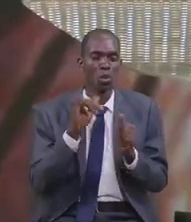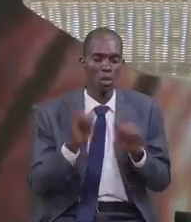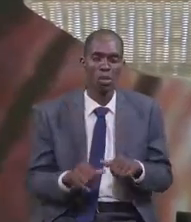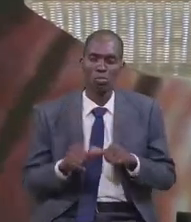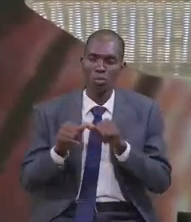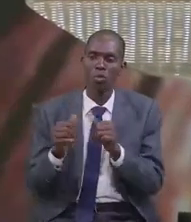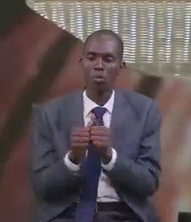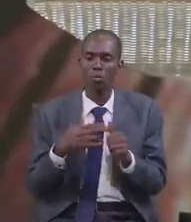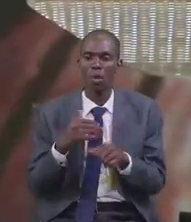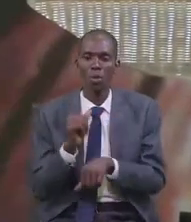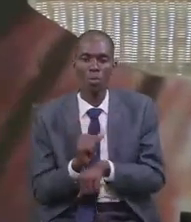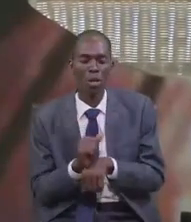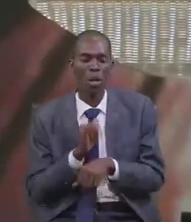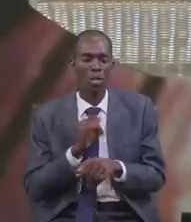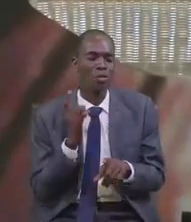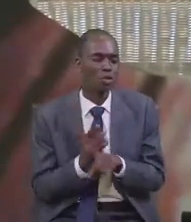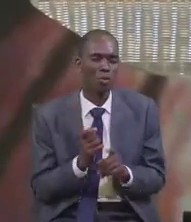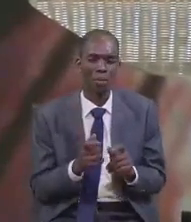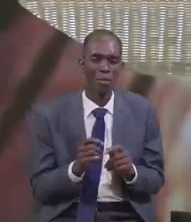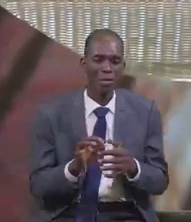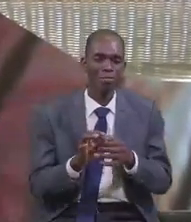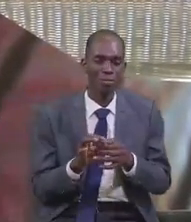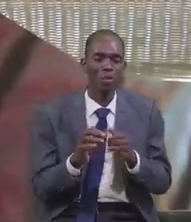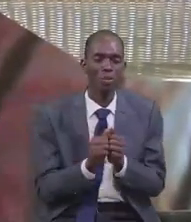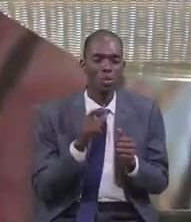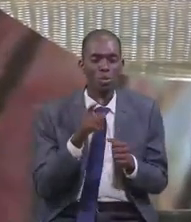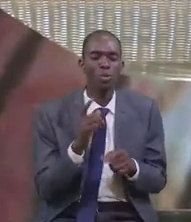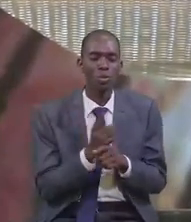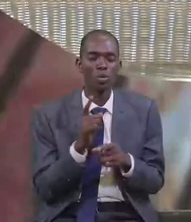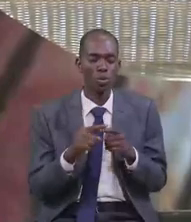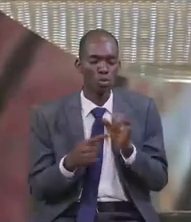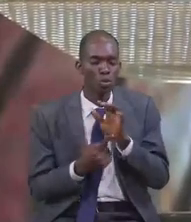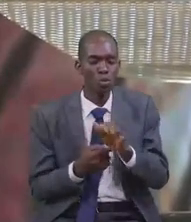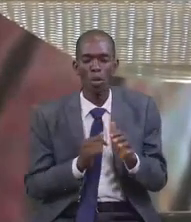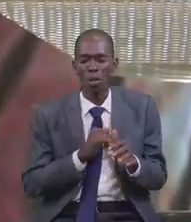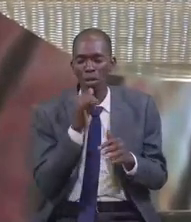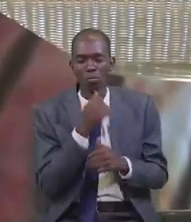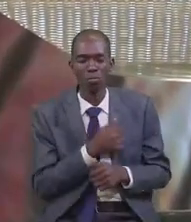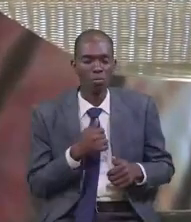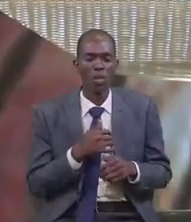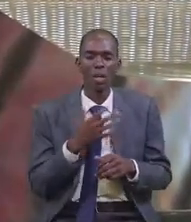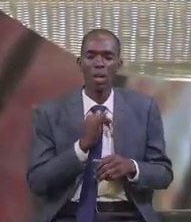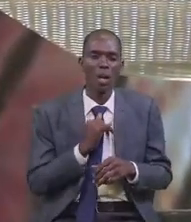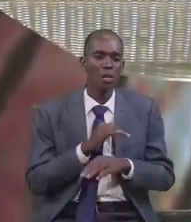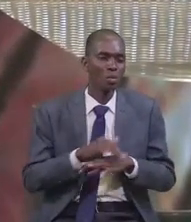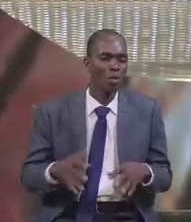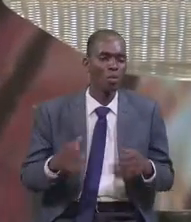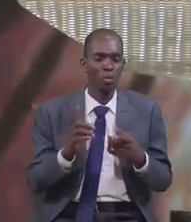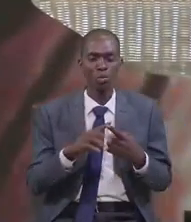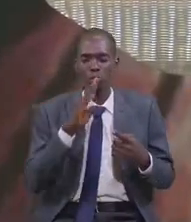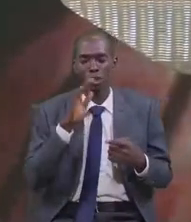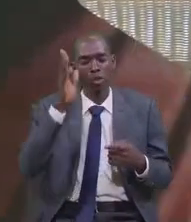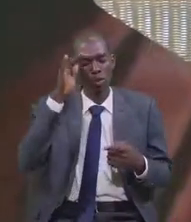réconcilie pour que je puisse démontrer mon don. Je ne veux pas que quelque chose dérange mon appel.